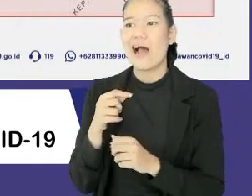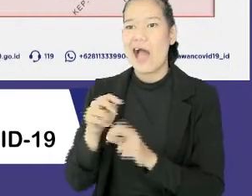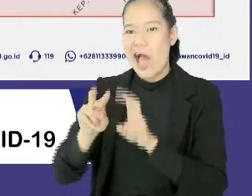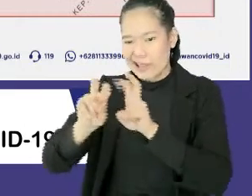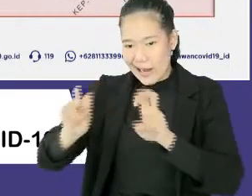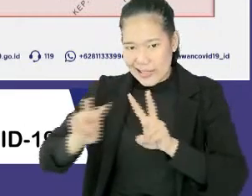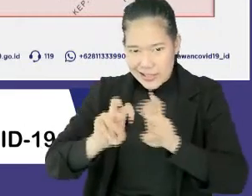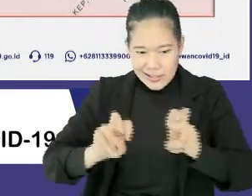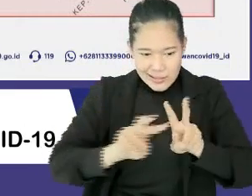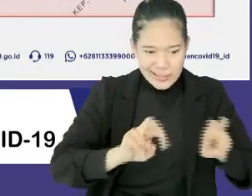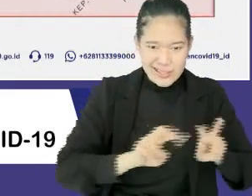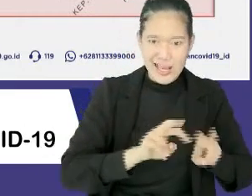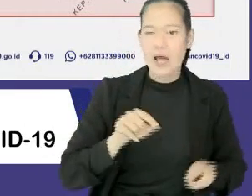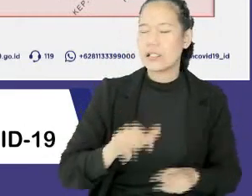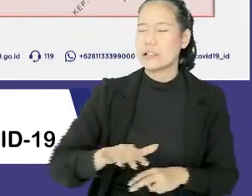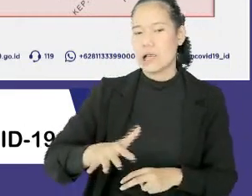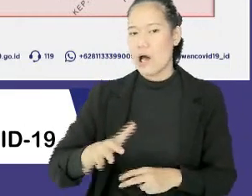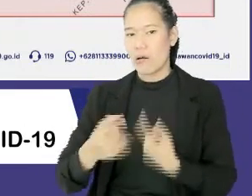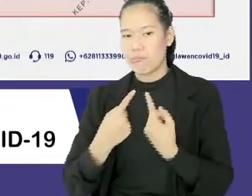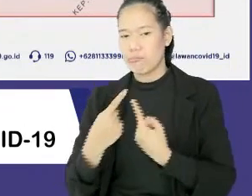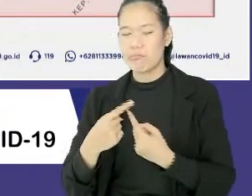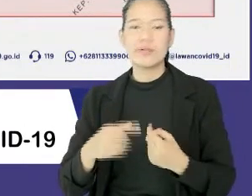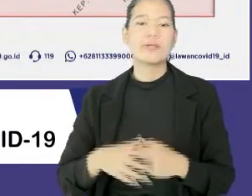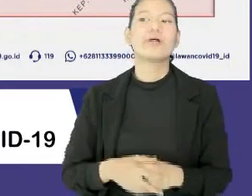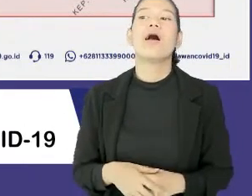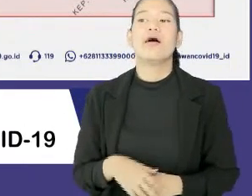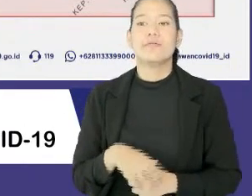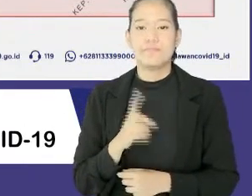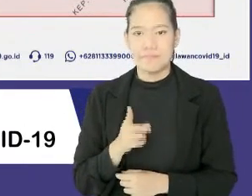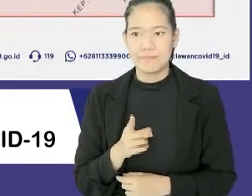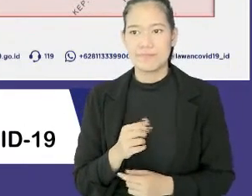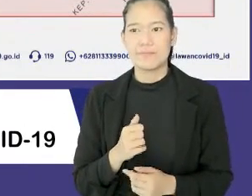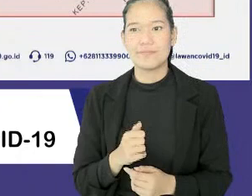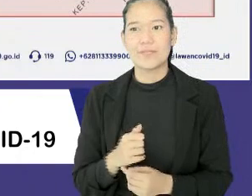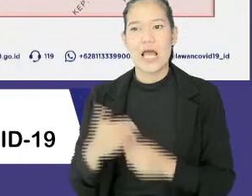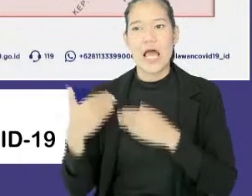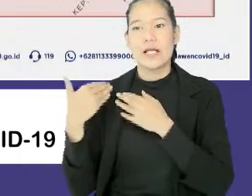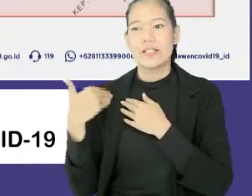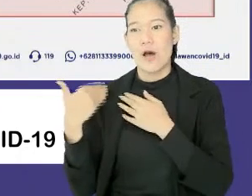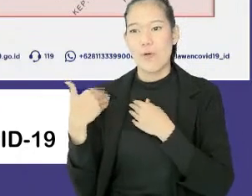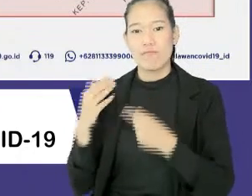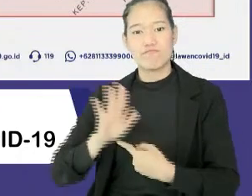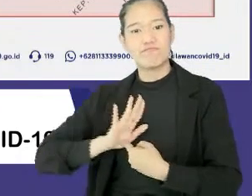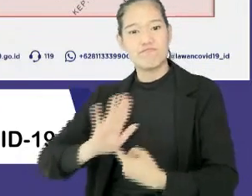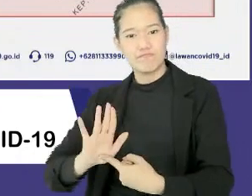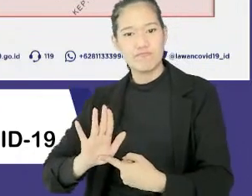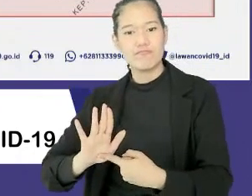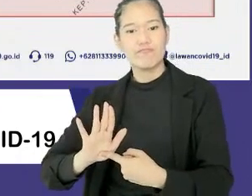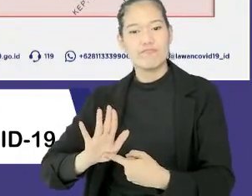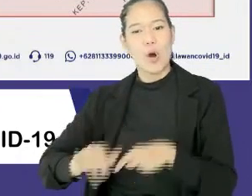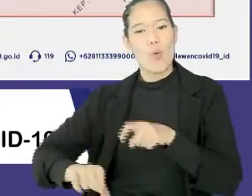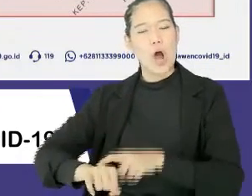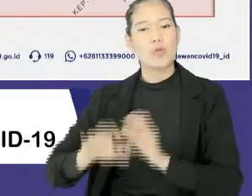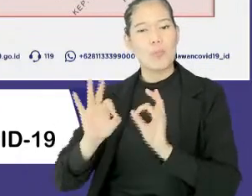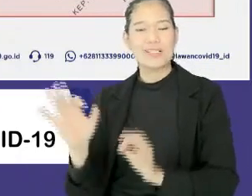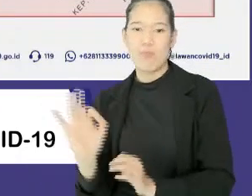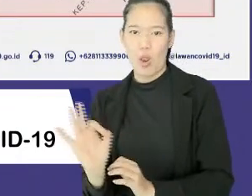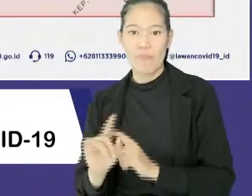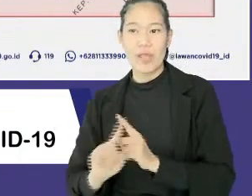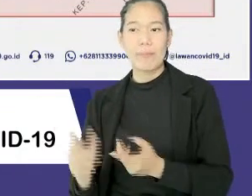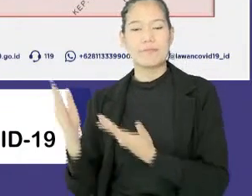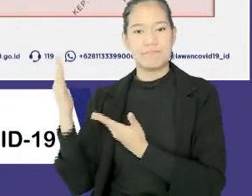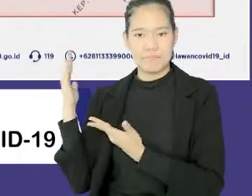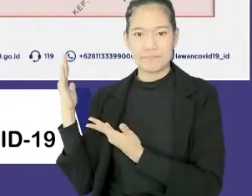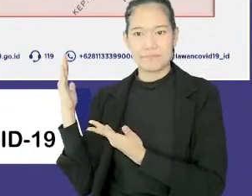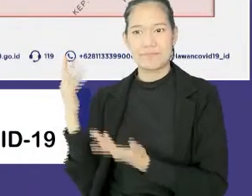sekarang nggak pernah jaranglah dibahas gitu ya terkait dengan TST mungkin PR saya belum bisa ngeluarin angkat I'm servicenya Tapi sementara saya